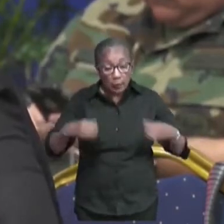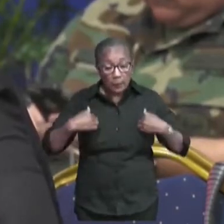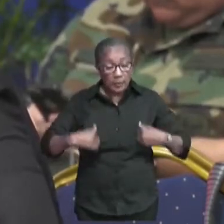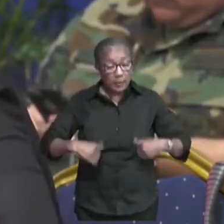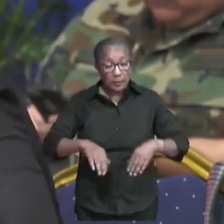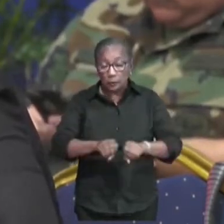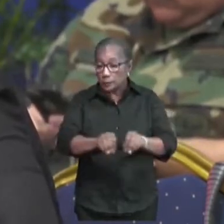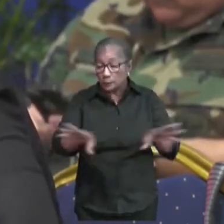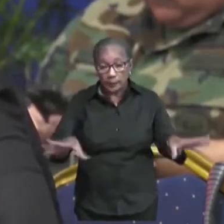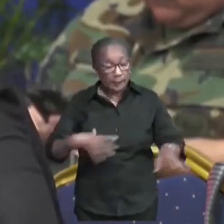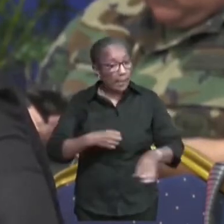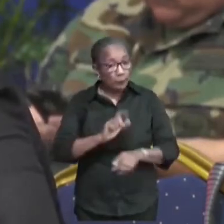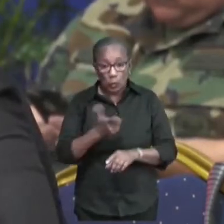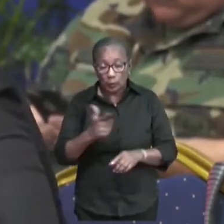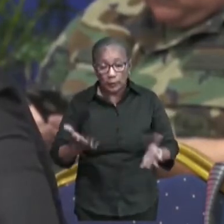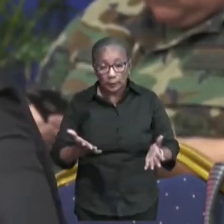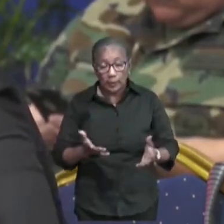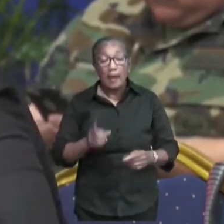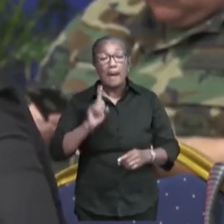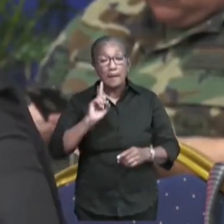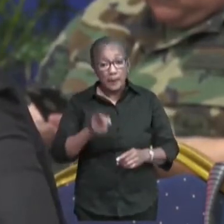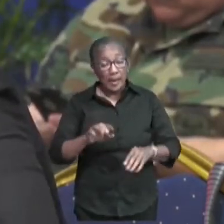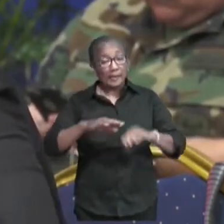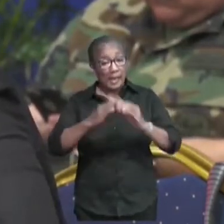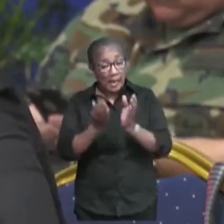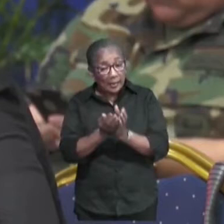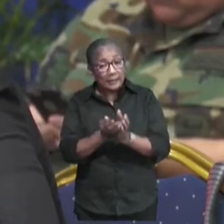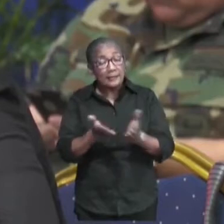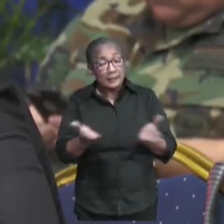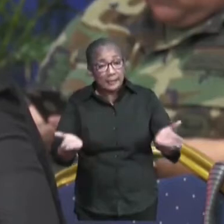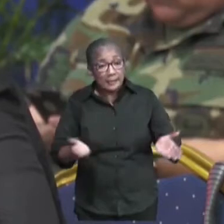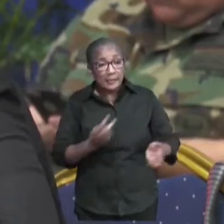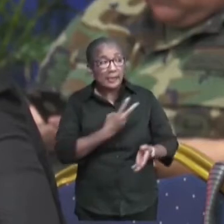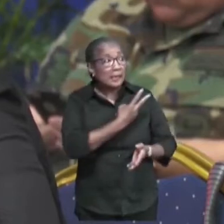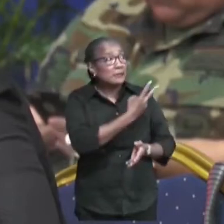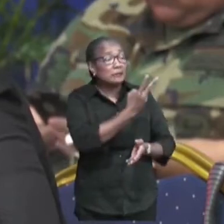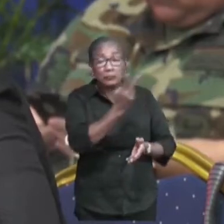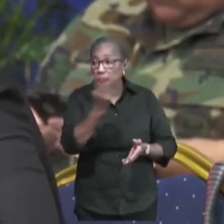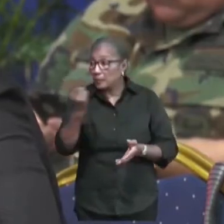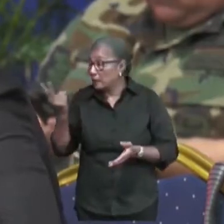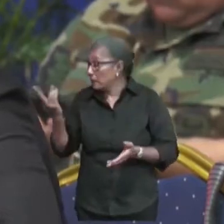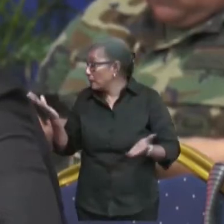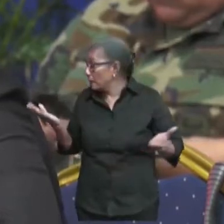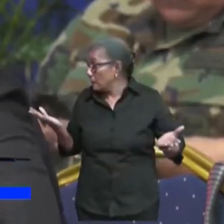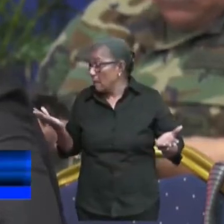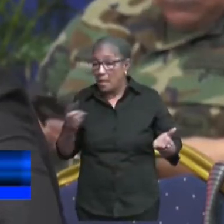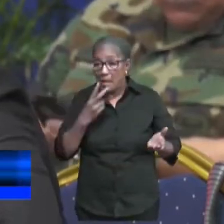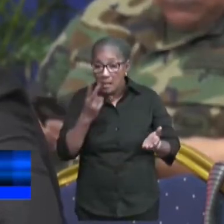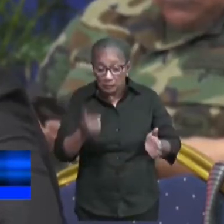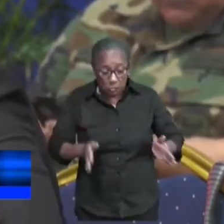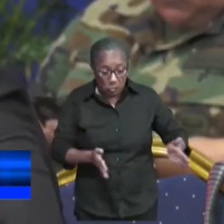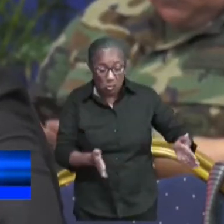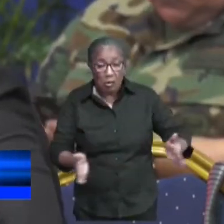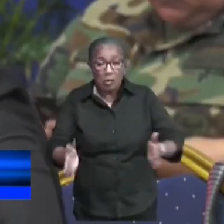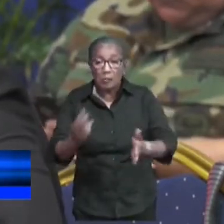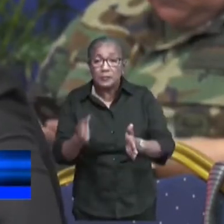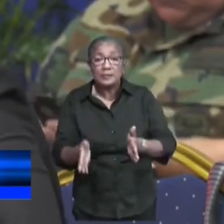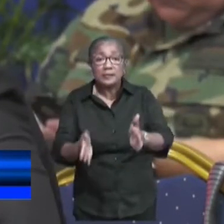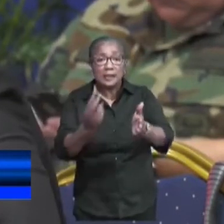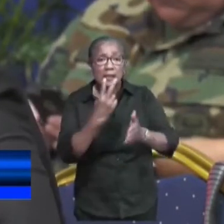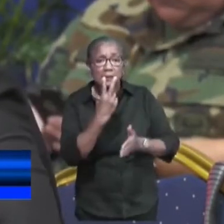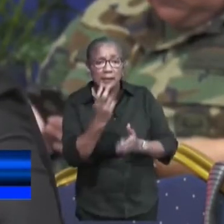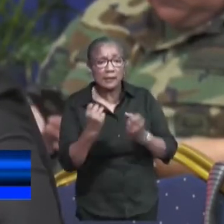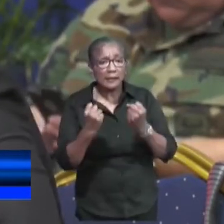spreading. Maar het zit er allemaal in. En als je dan rondkijkt, en wanneer ik zo op straat reed, dan ben ik